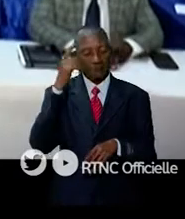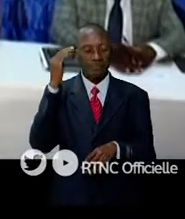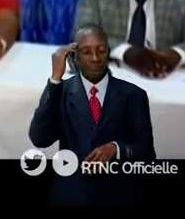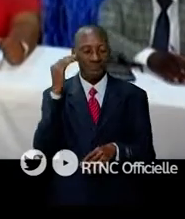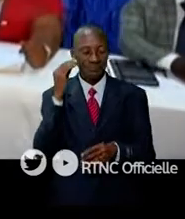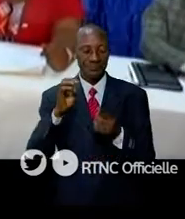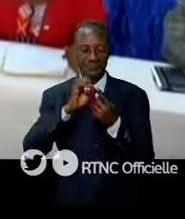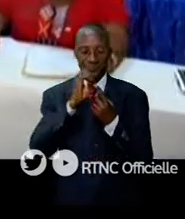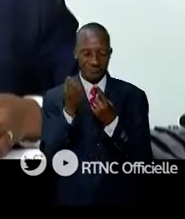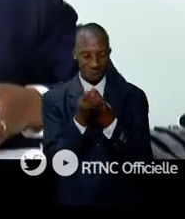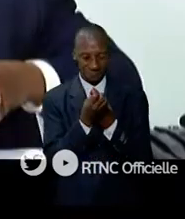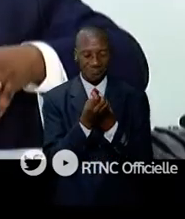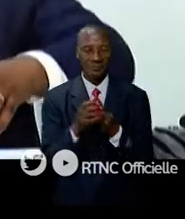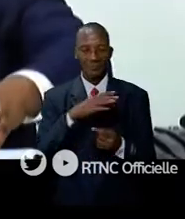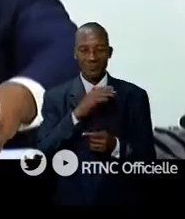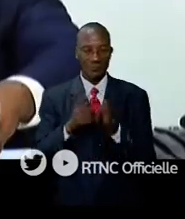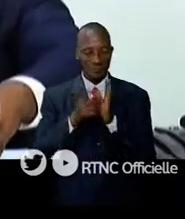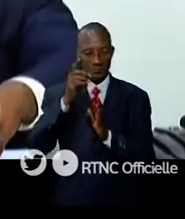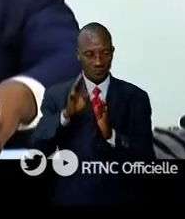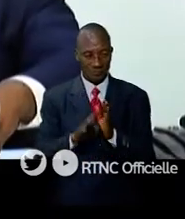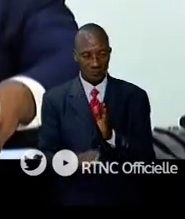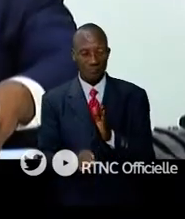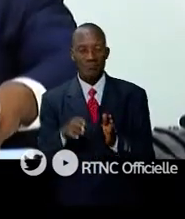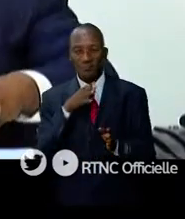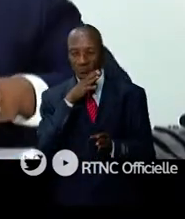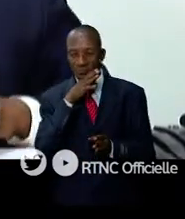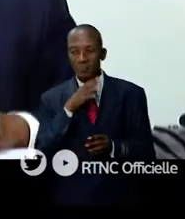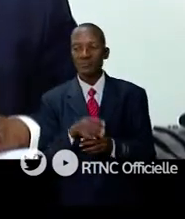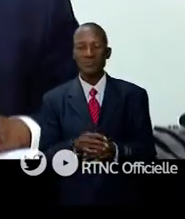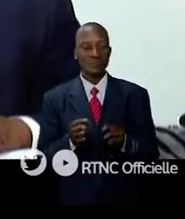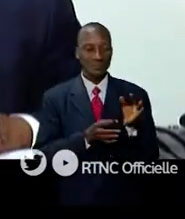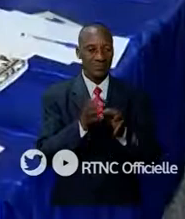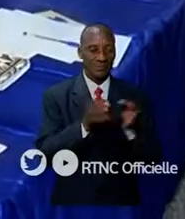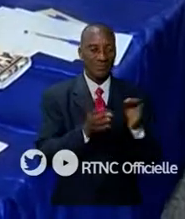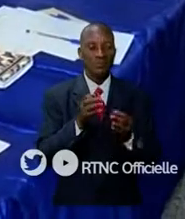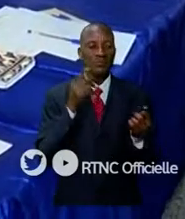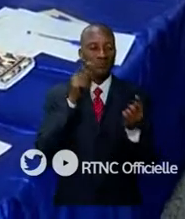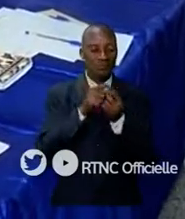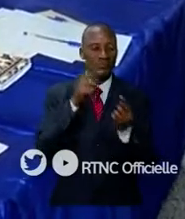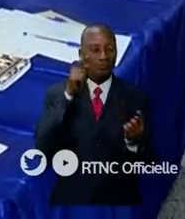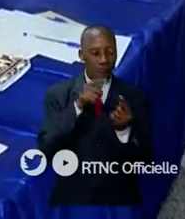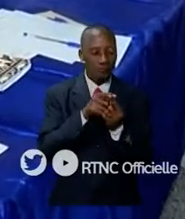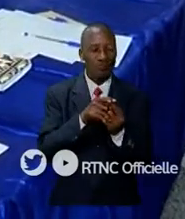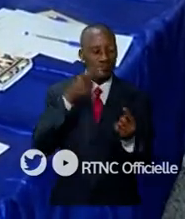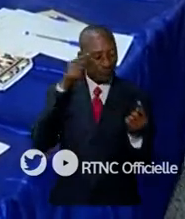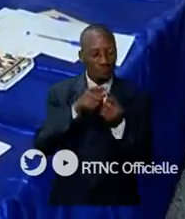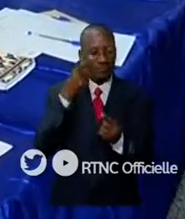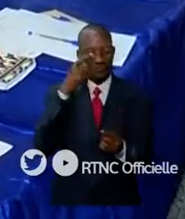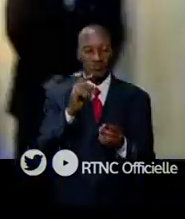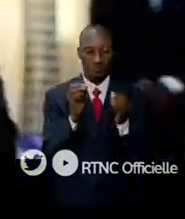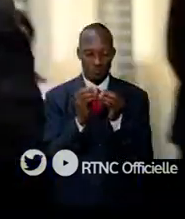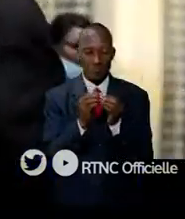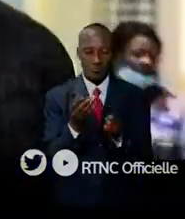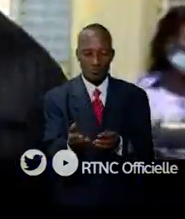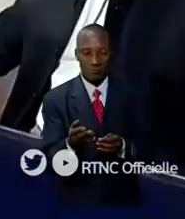l'Environnement et Développement durable, Maître Claude Nyamugabo Bazibue, de signifier les objectifs de cet atelier qui vise